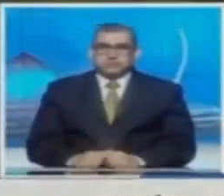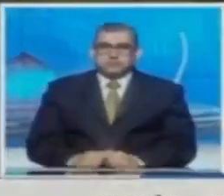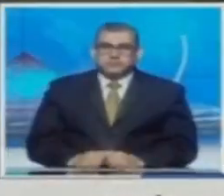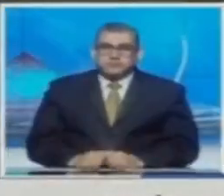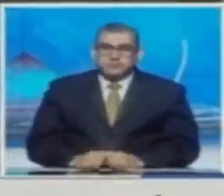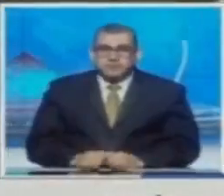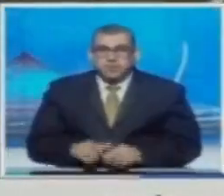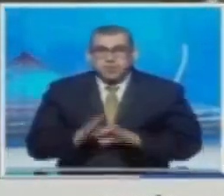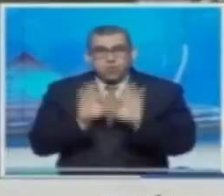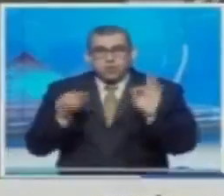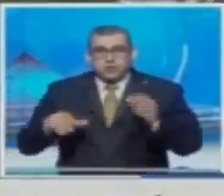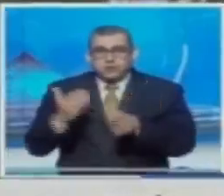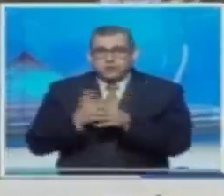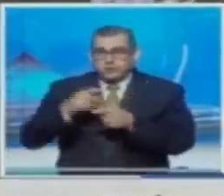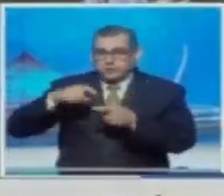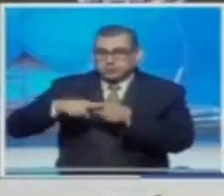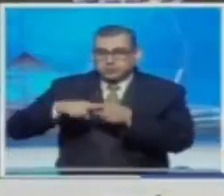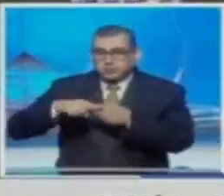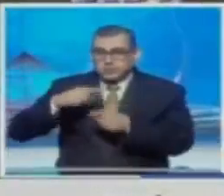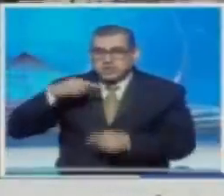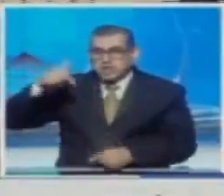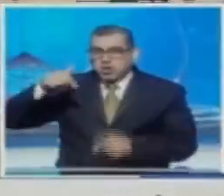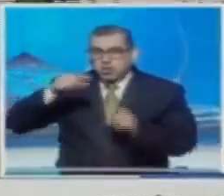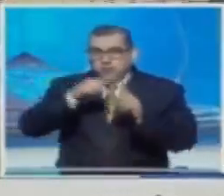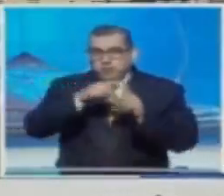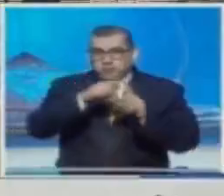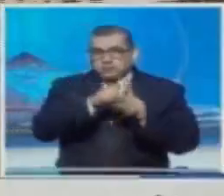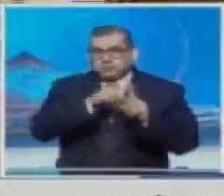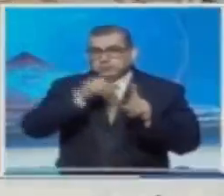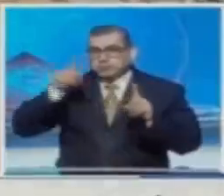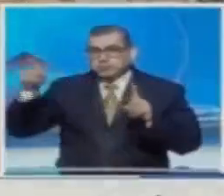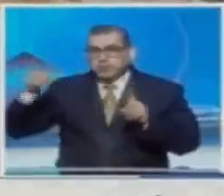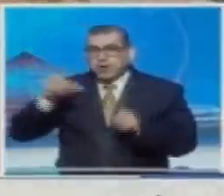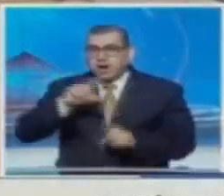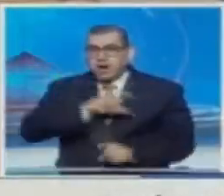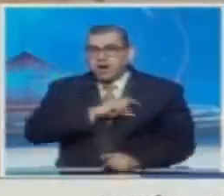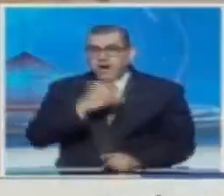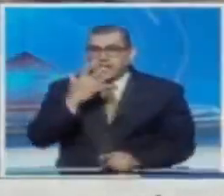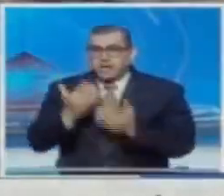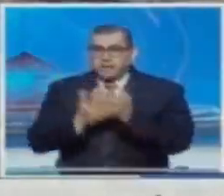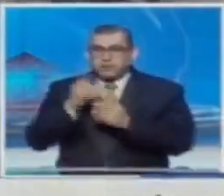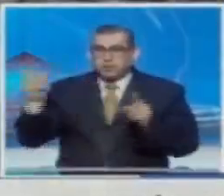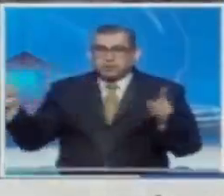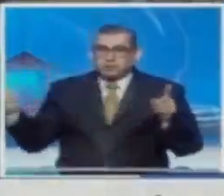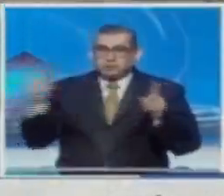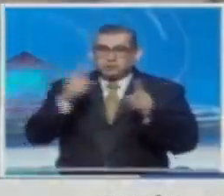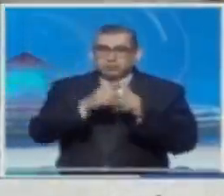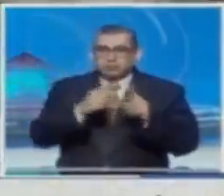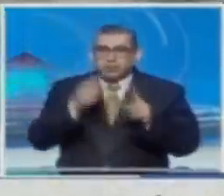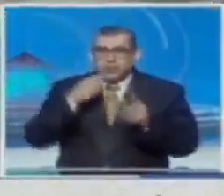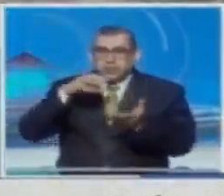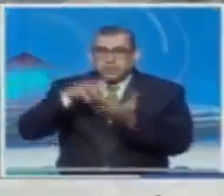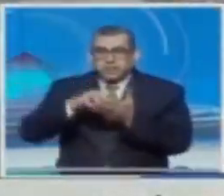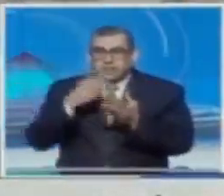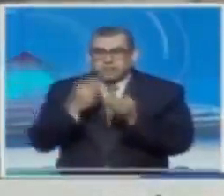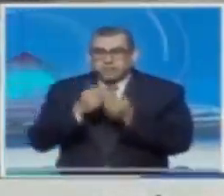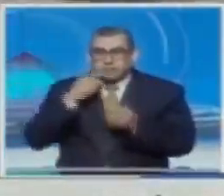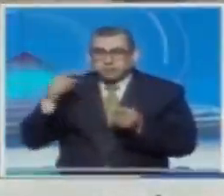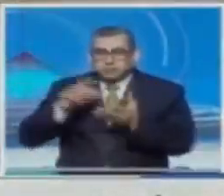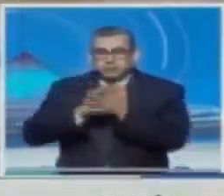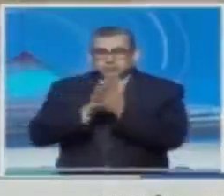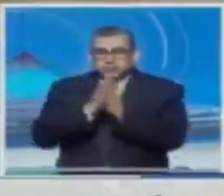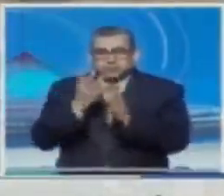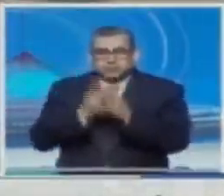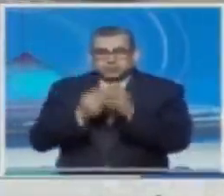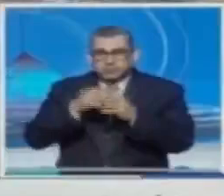كل هذا للربط بين مدينة 6 أكتوبر ومدينة القاهرة الجديدة، مرورا بالمناطق ذات الكثافة